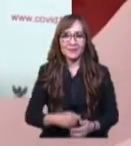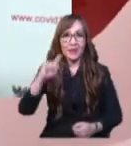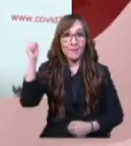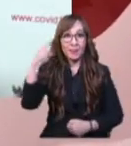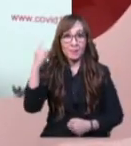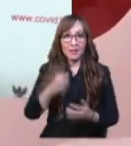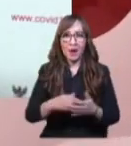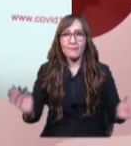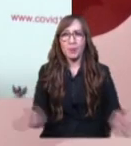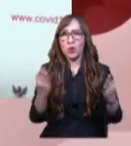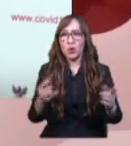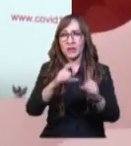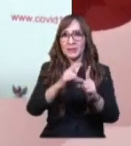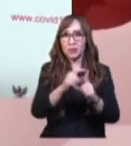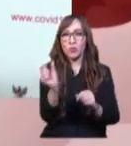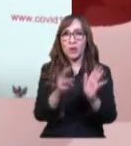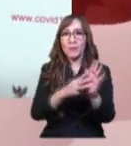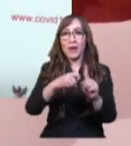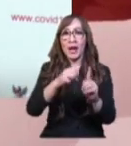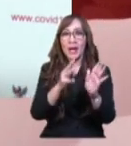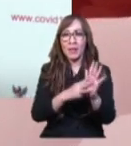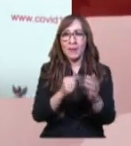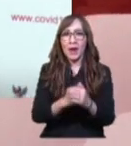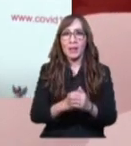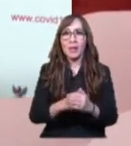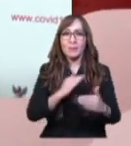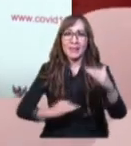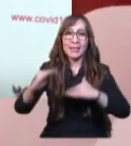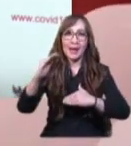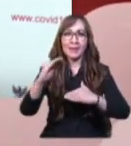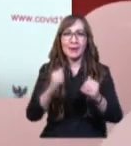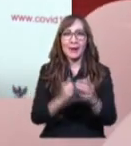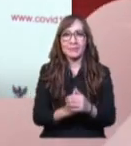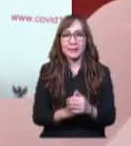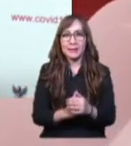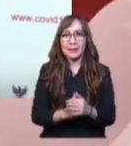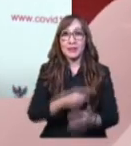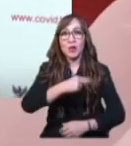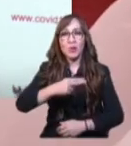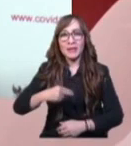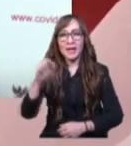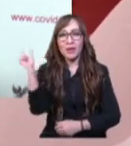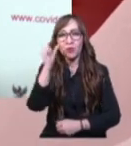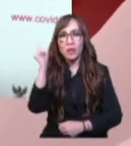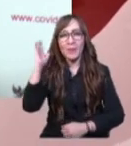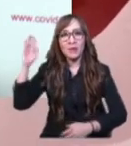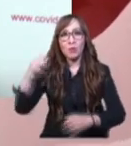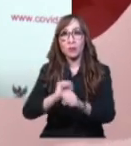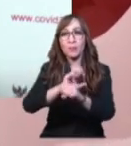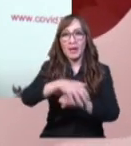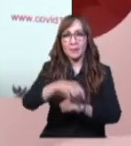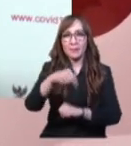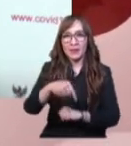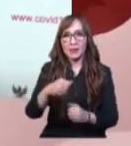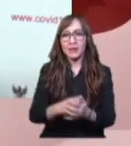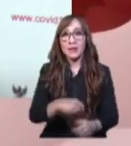Pemerintah mendorong digitalisasi UMKM agar bisa terus meningkatkan perannya di tanah air, terutama di saat pandemi ini. Di